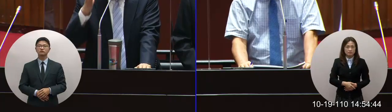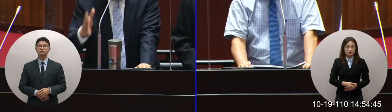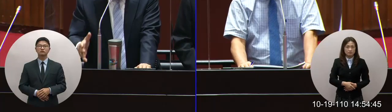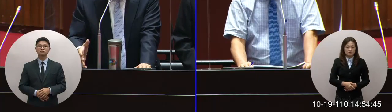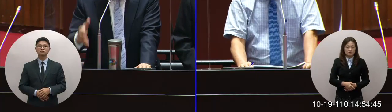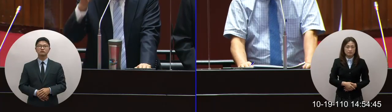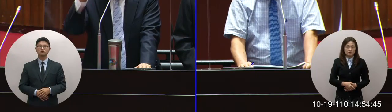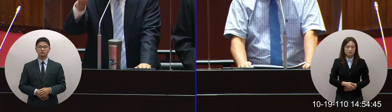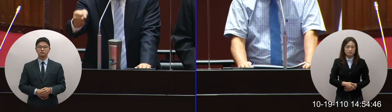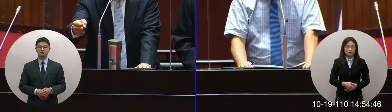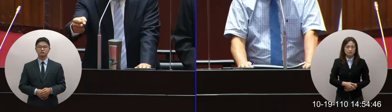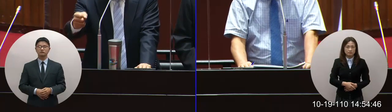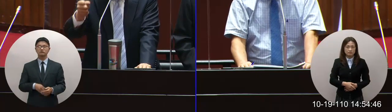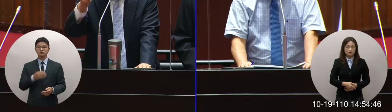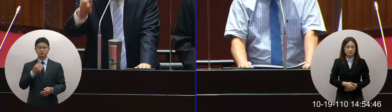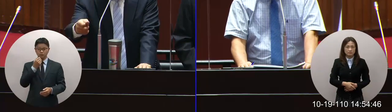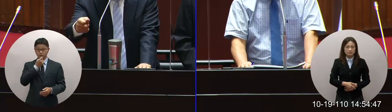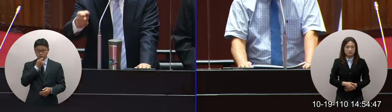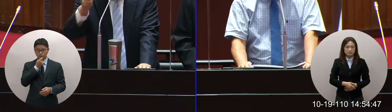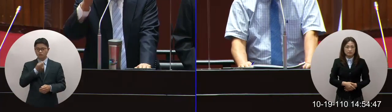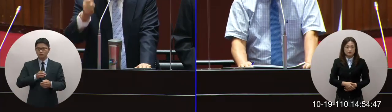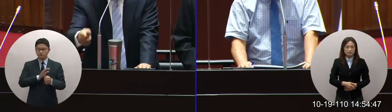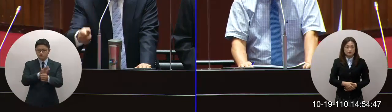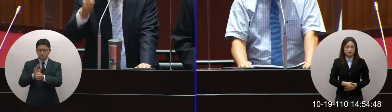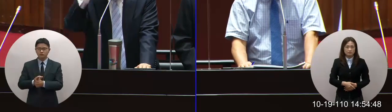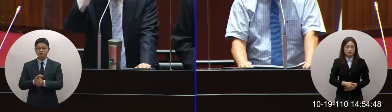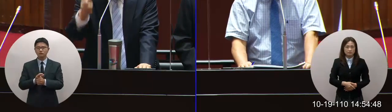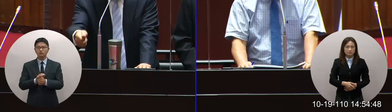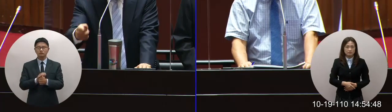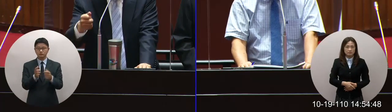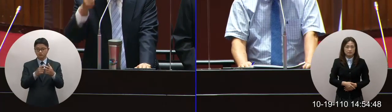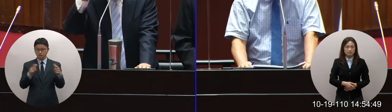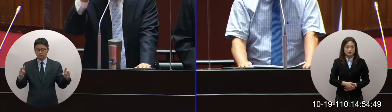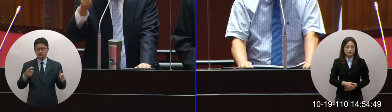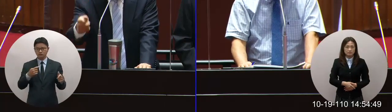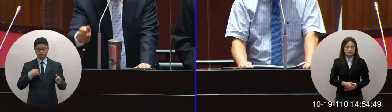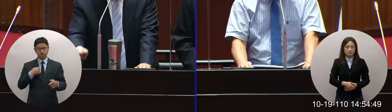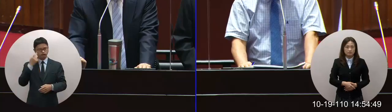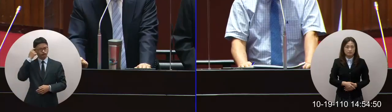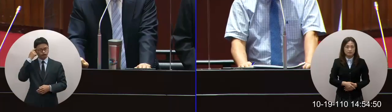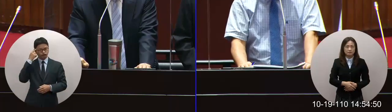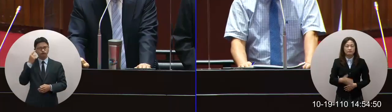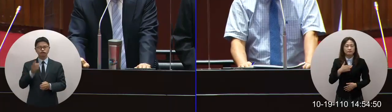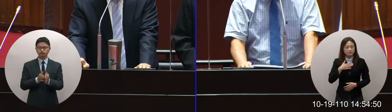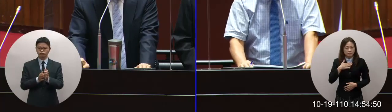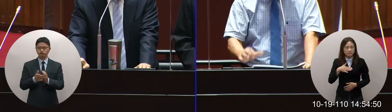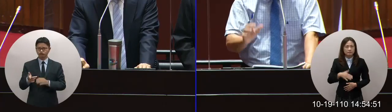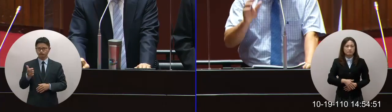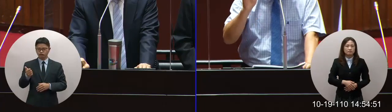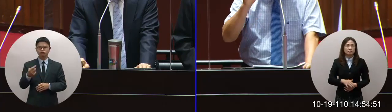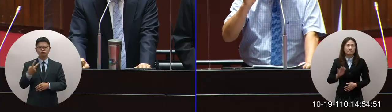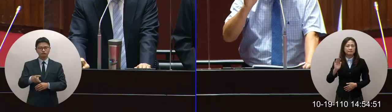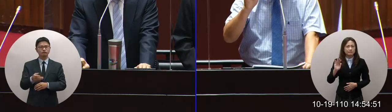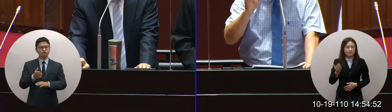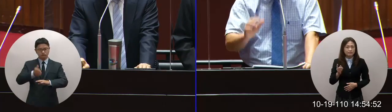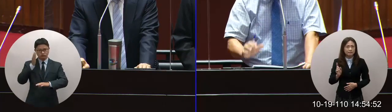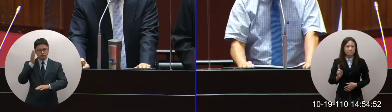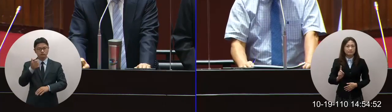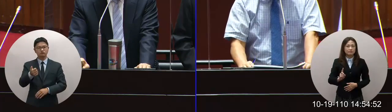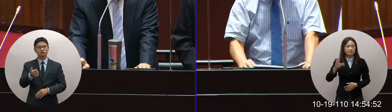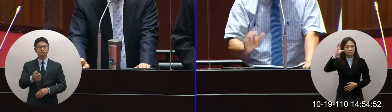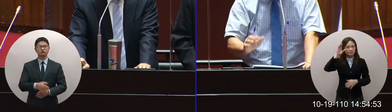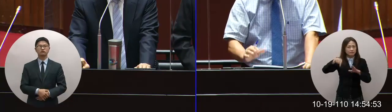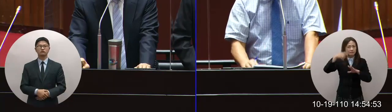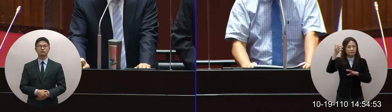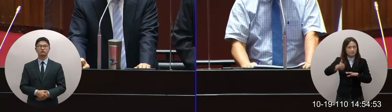间愿意来帮忙协同，都是肯定、感谢的。 但是、那个苏院